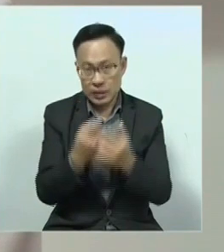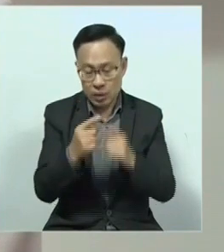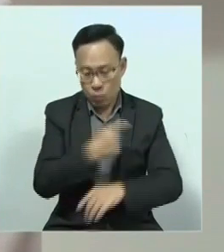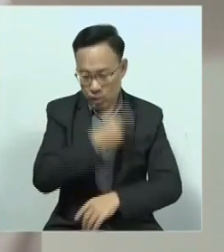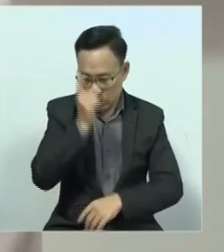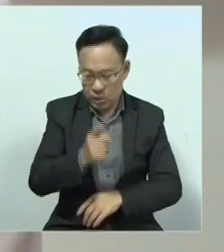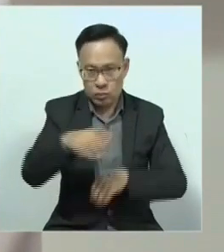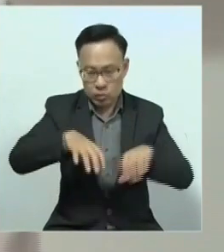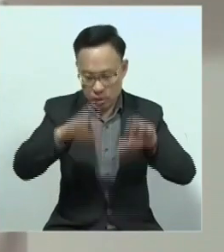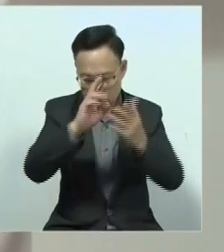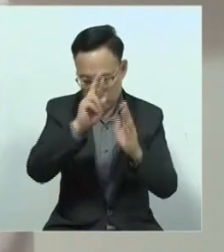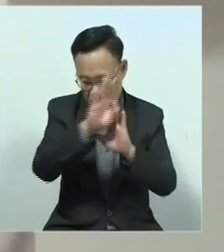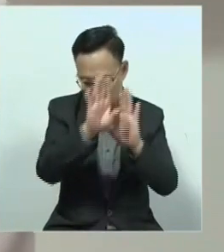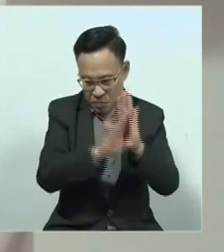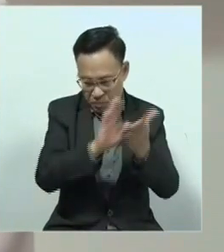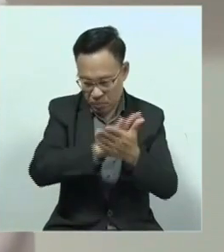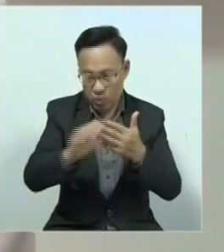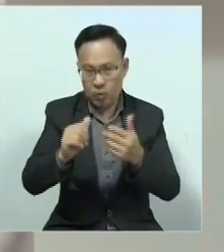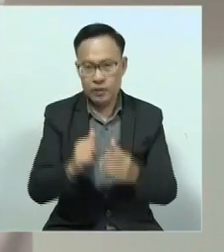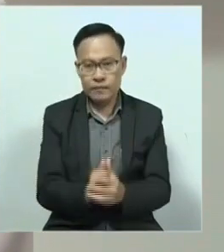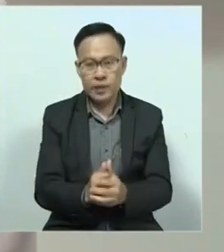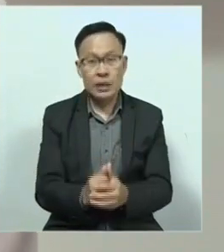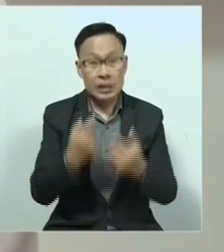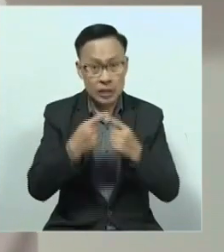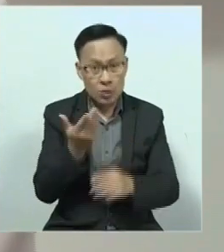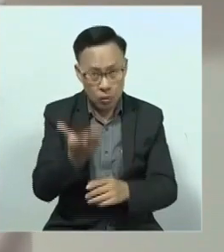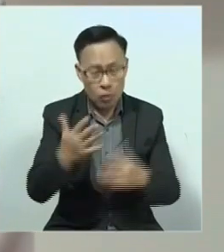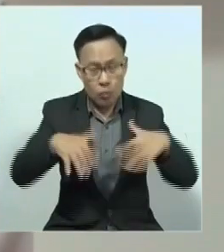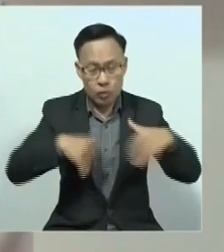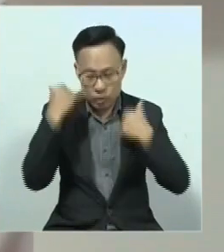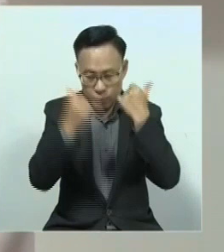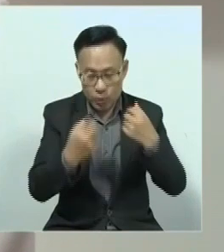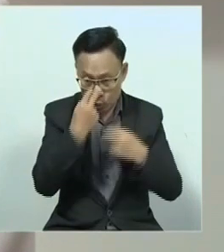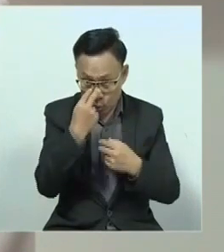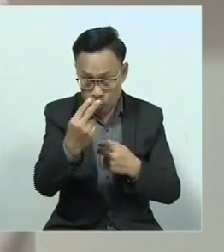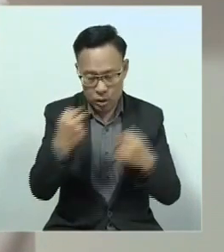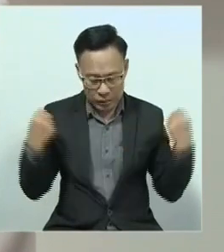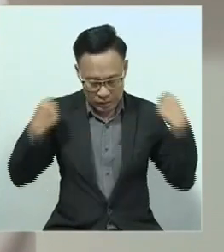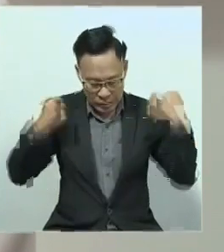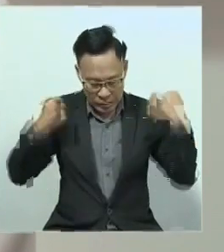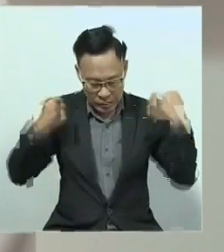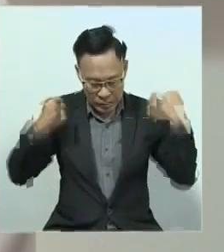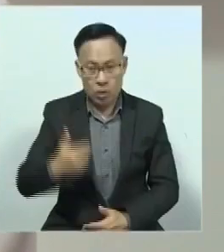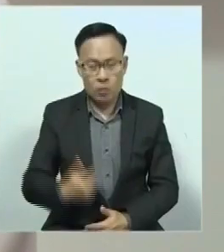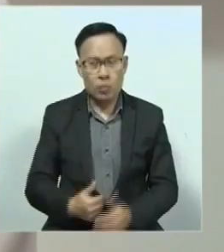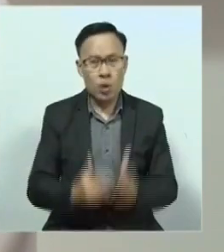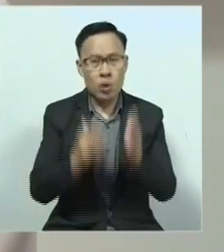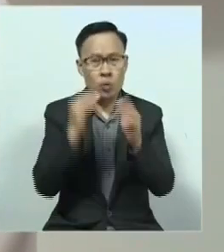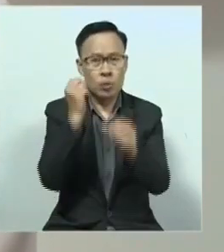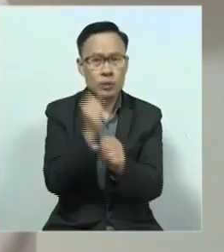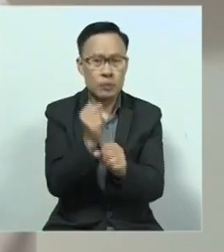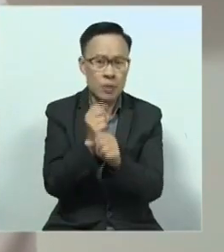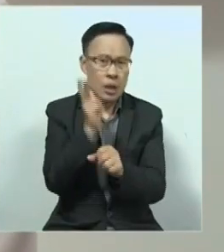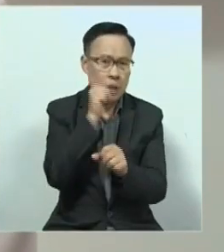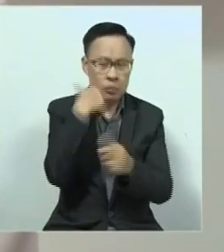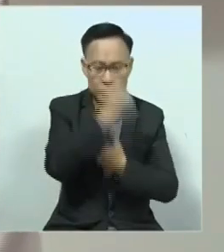ะผมตั้งแต่วันซ้อมใหญ่ล่ะก็แต่งกายให้สุภาพเรียบร้อยหน่อยนะครับเพราะวันจริงเนี่ยนักข่าวจากนักข่าวต่างประเทศก็